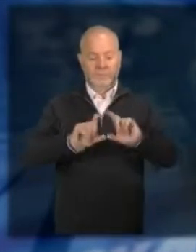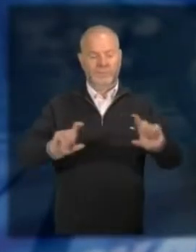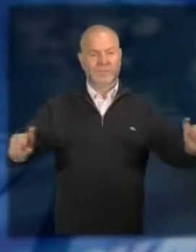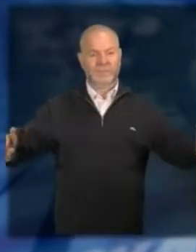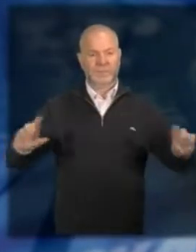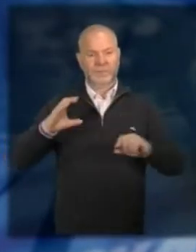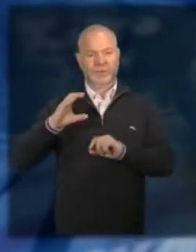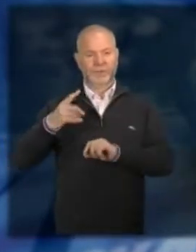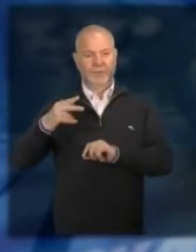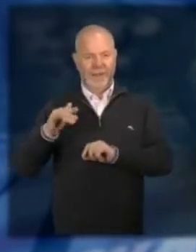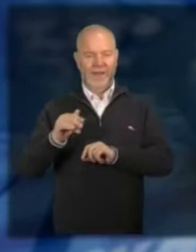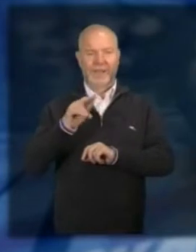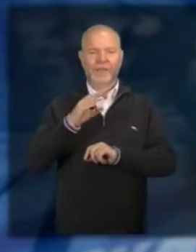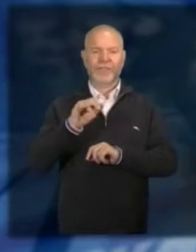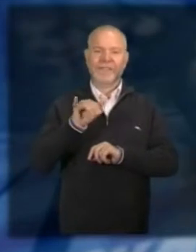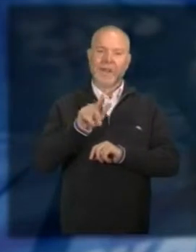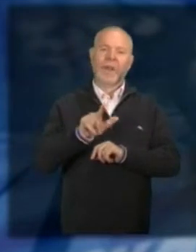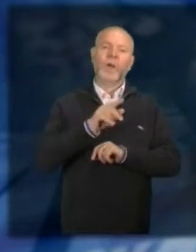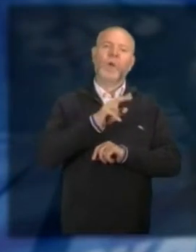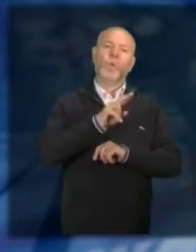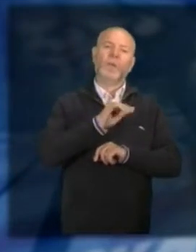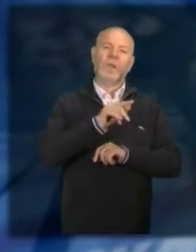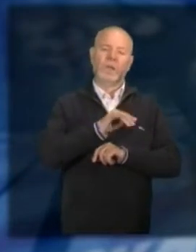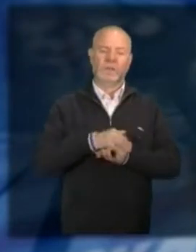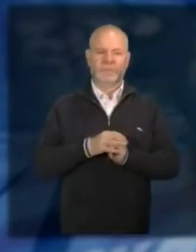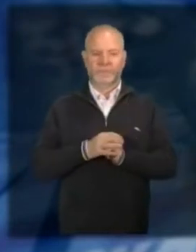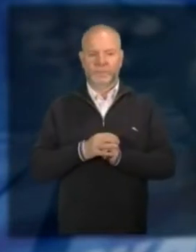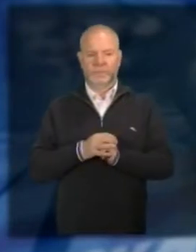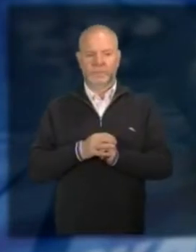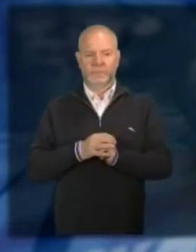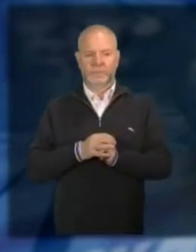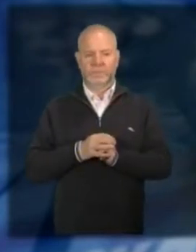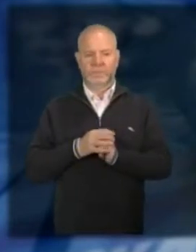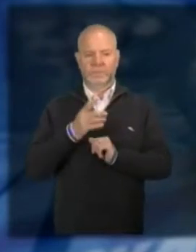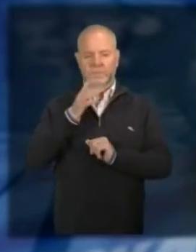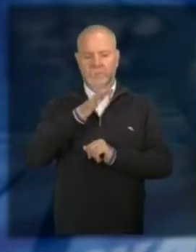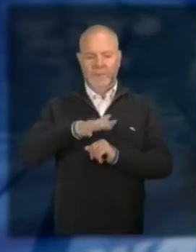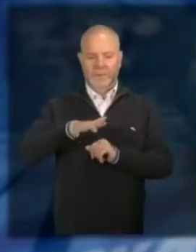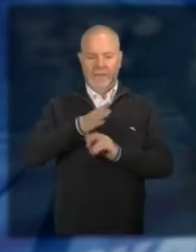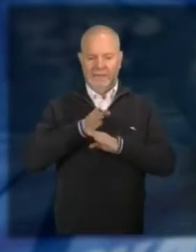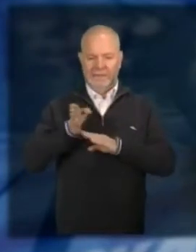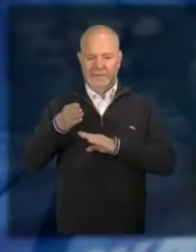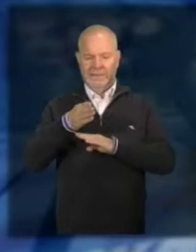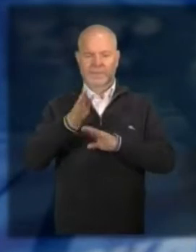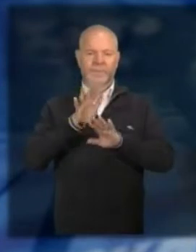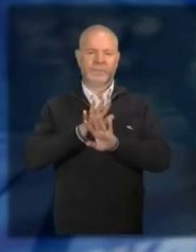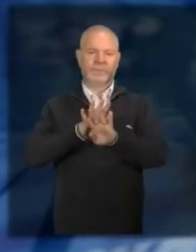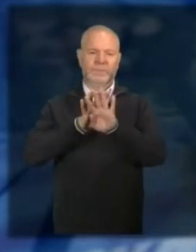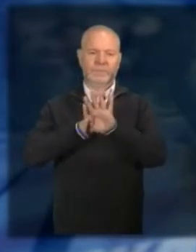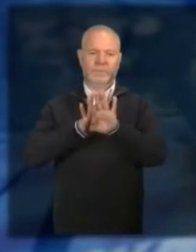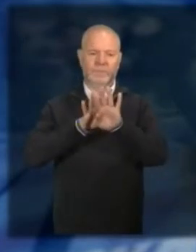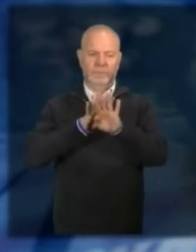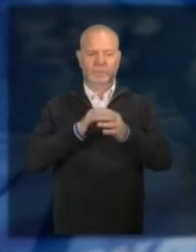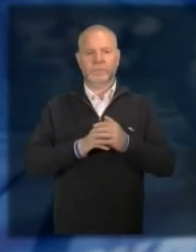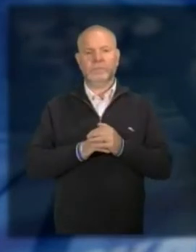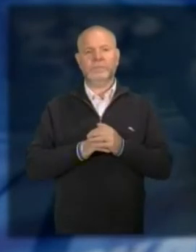CISL e UIL. La piccola folla ha sfilato poi lungo corso Paolo Ferraris, piazza Repubblica dell'Ossola, piazza Mercato. Qui sotto i portici di